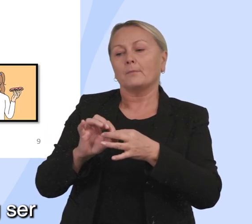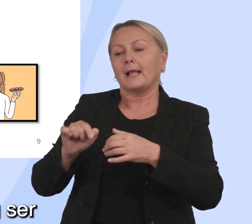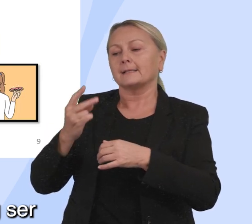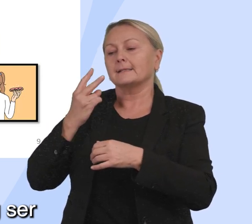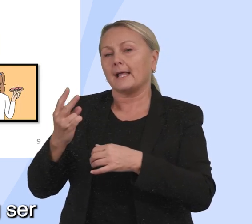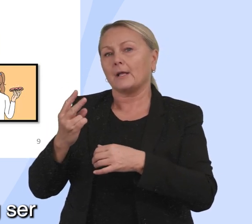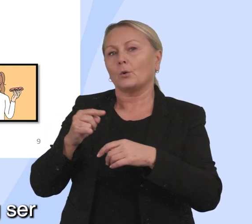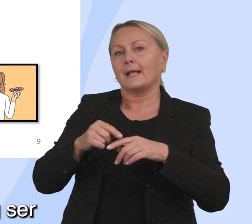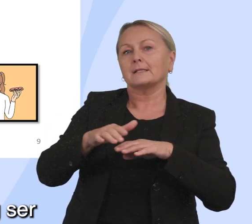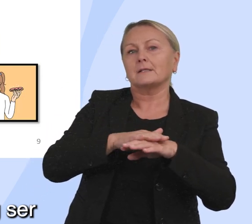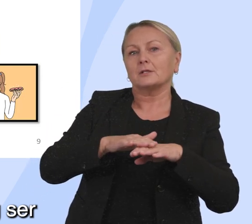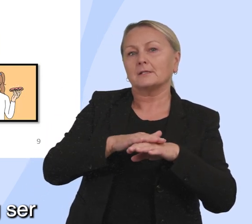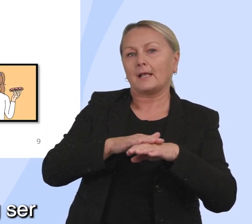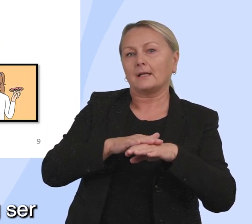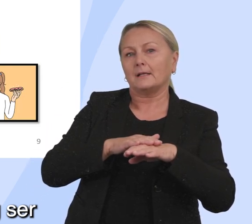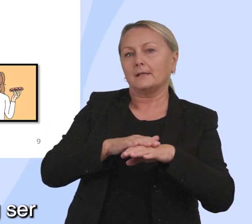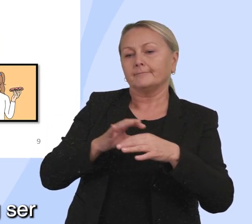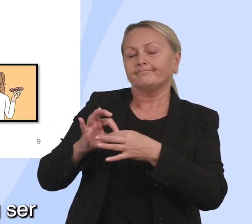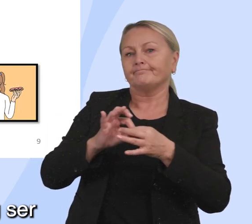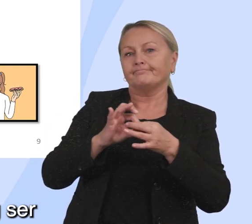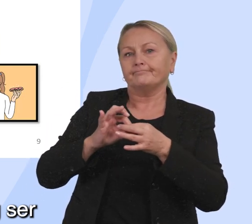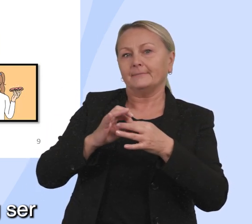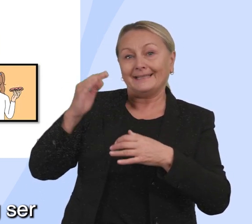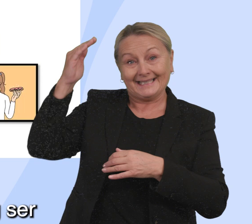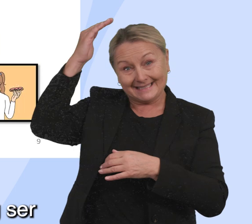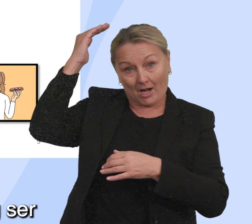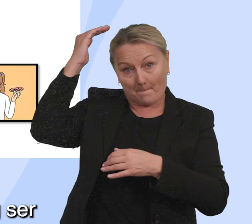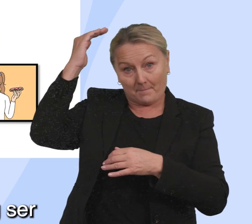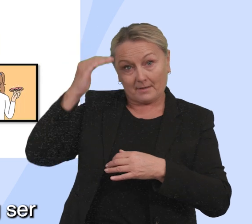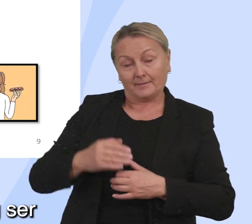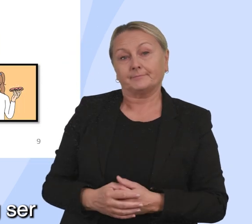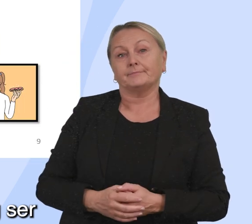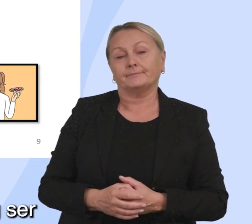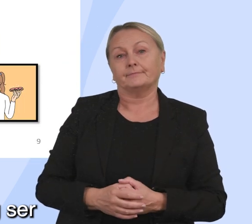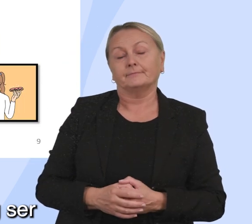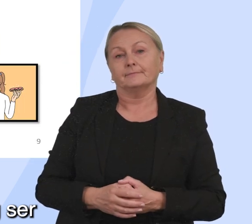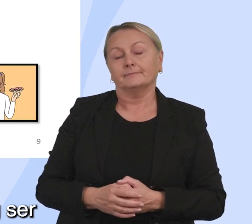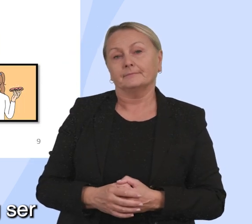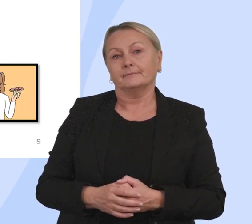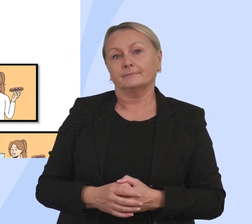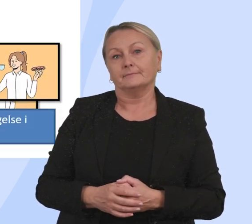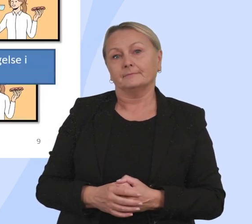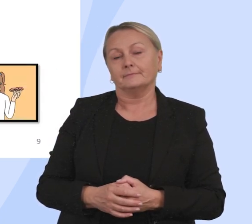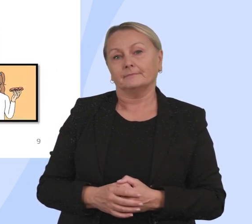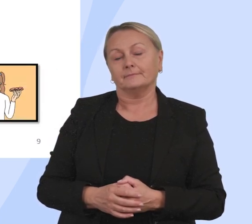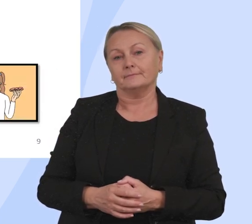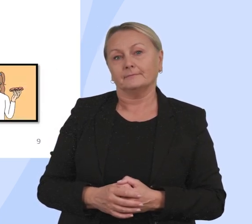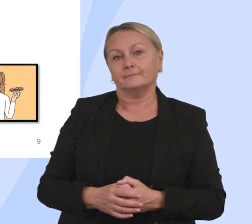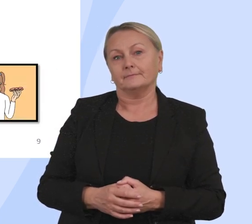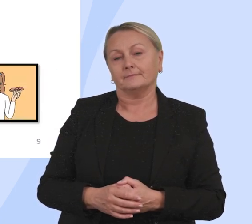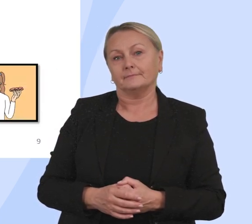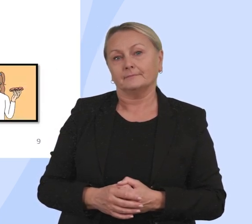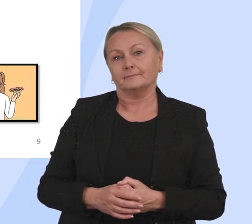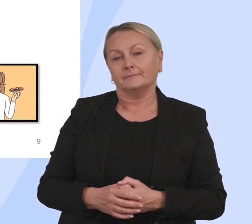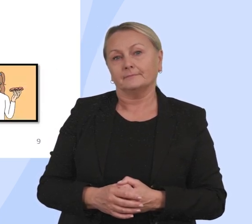en kobling mellem det, jeg ser, og det, som jeg sanser i iselappen. Så i